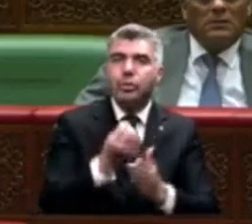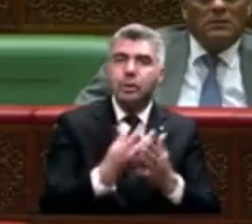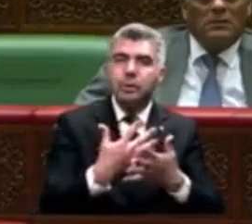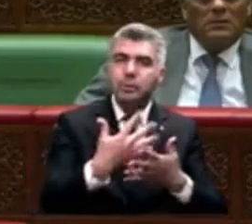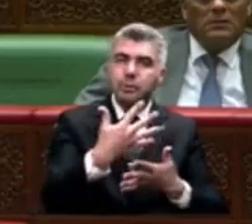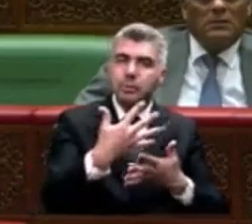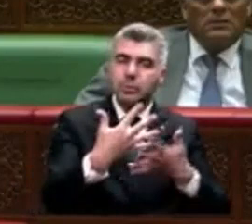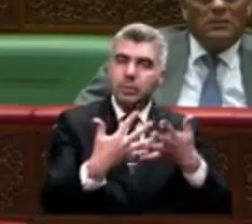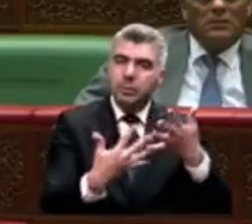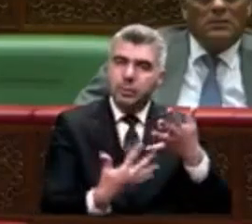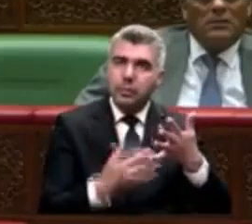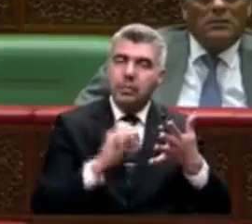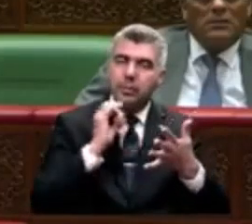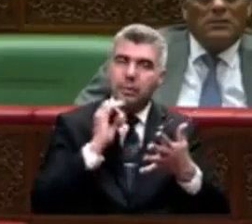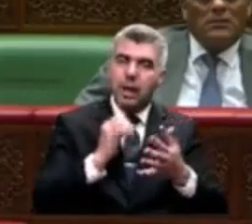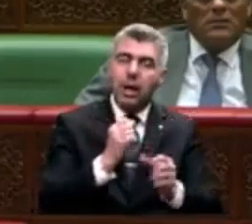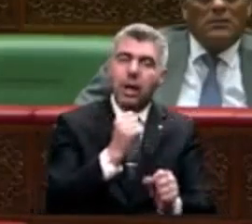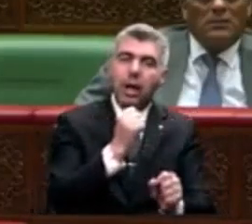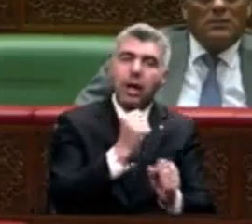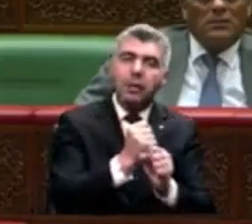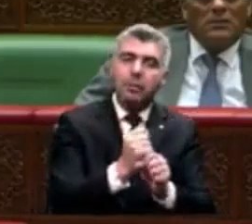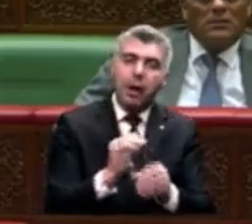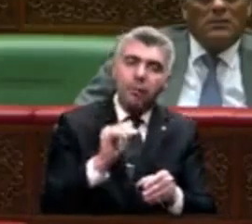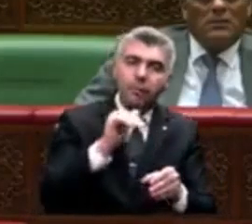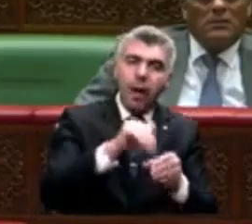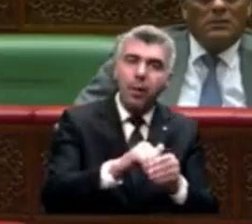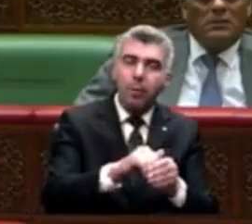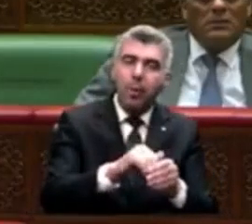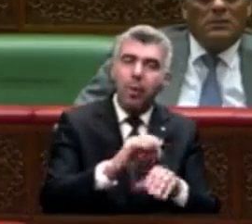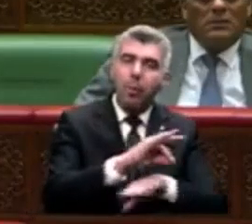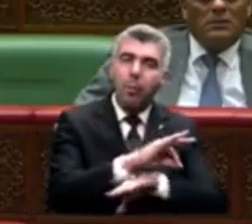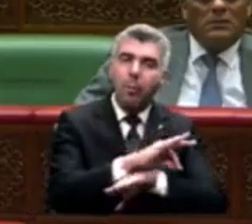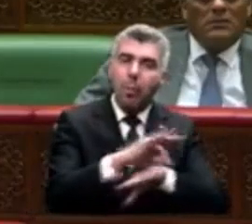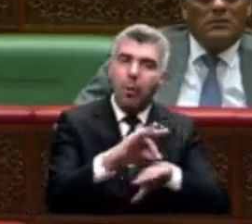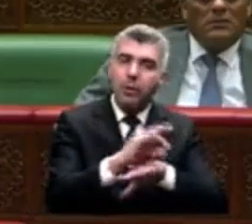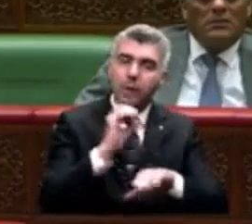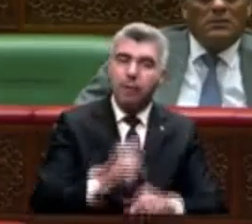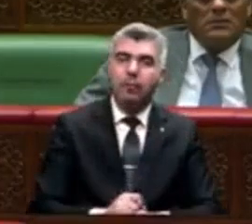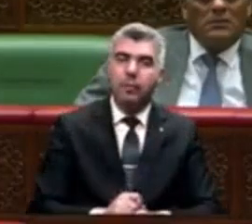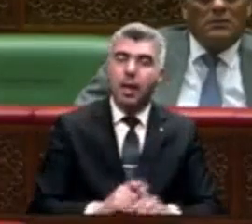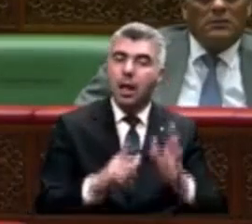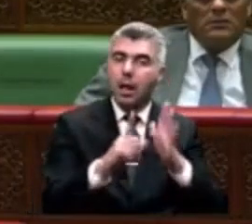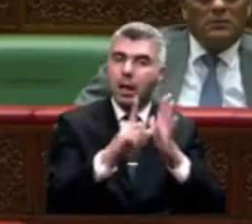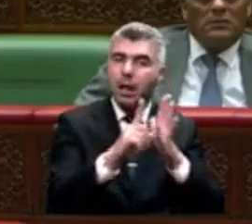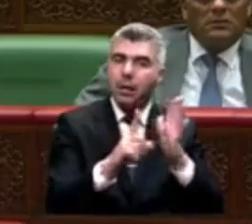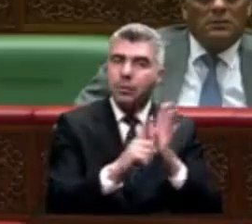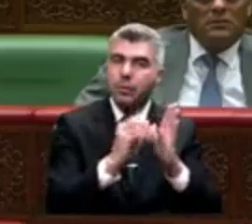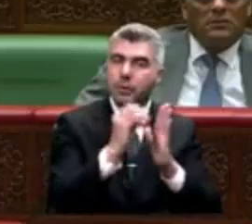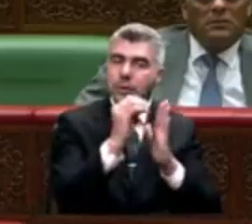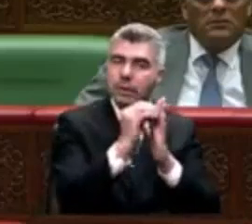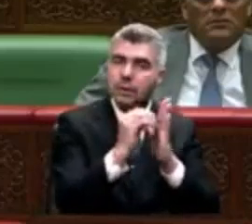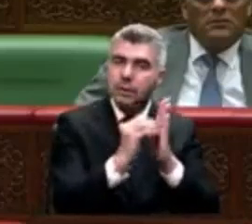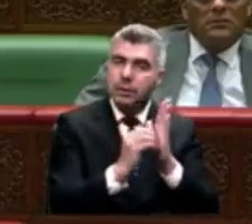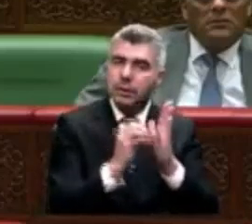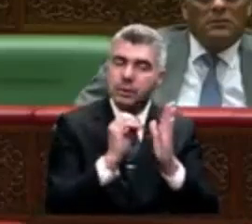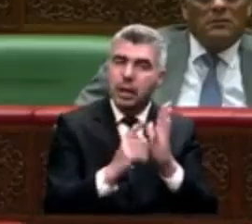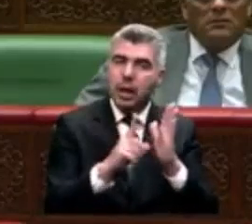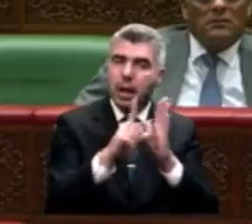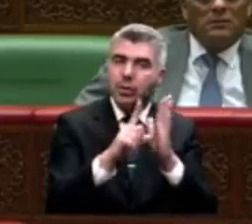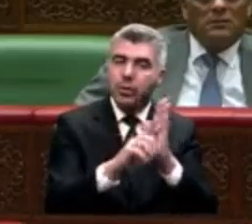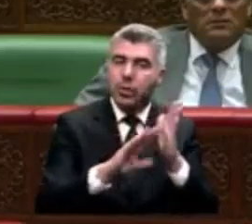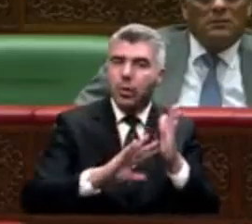من شأنها تحسين وضعية العاملين بالقطاع. هذا النظام الأساسي الذي يندرج في إطار تنفيذ أحكام القانون